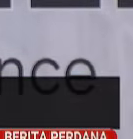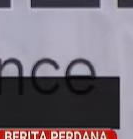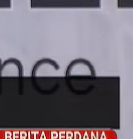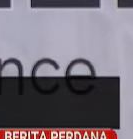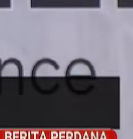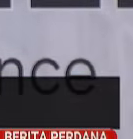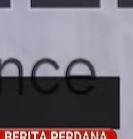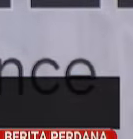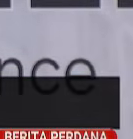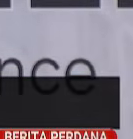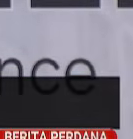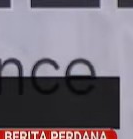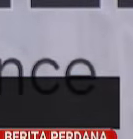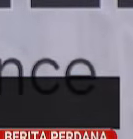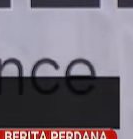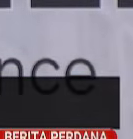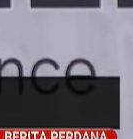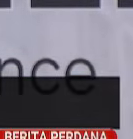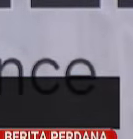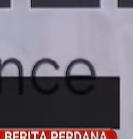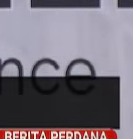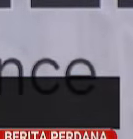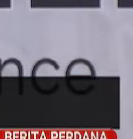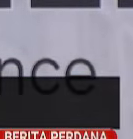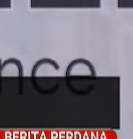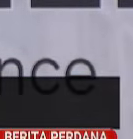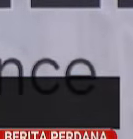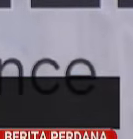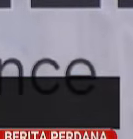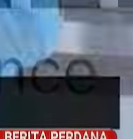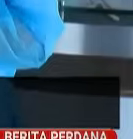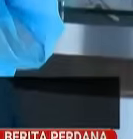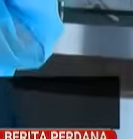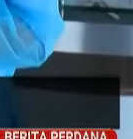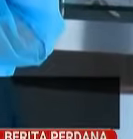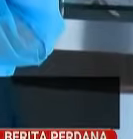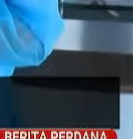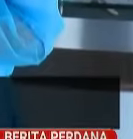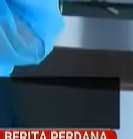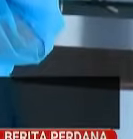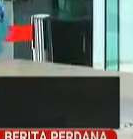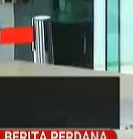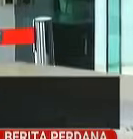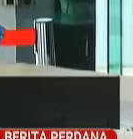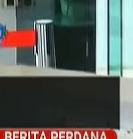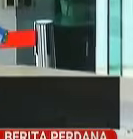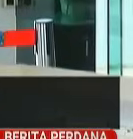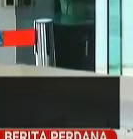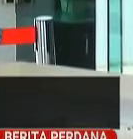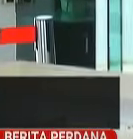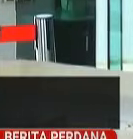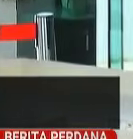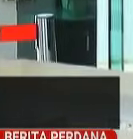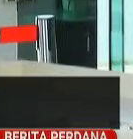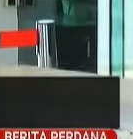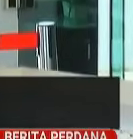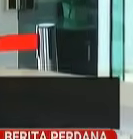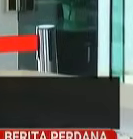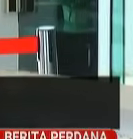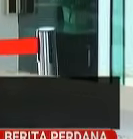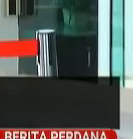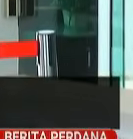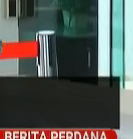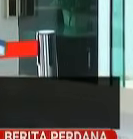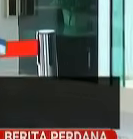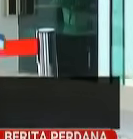...95 lagi pesakit dibenar discharge. Pertambahan kes positif pula kekal 2 digit. Negara kini memasuki fasa